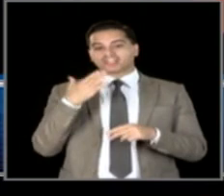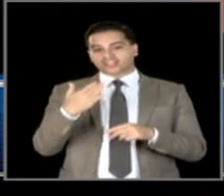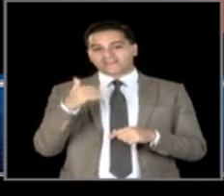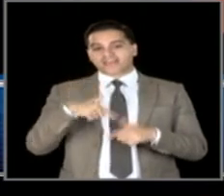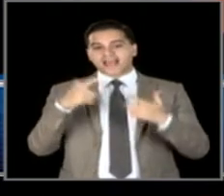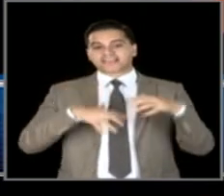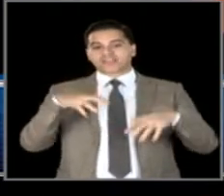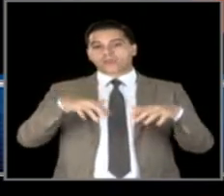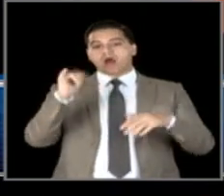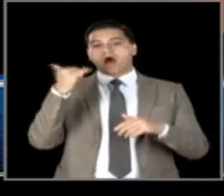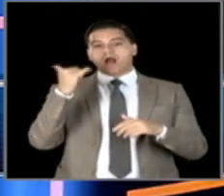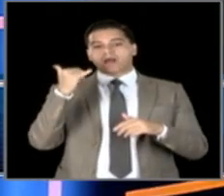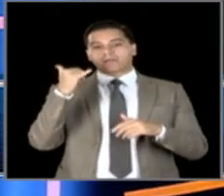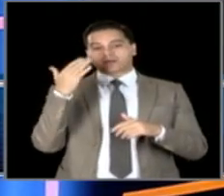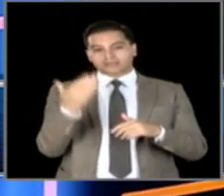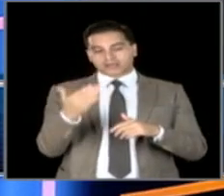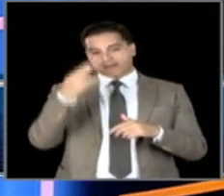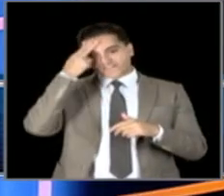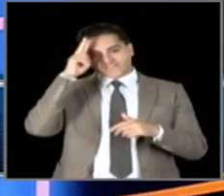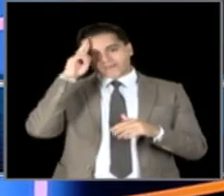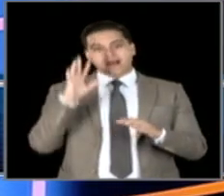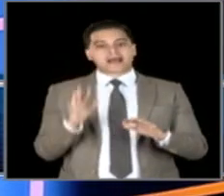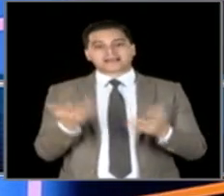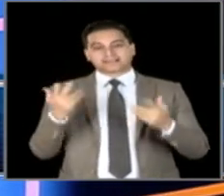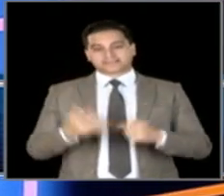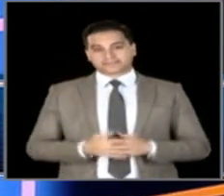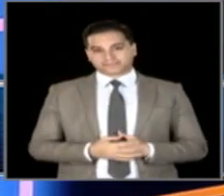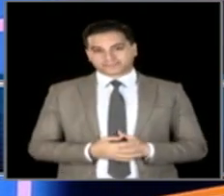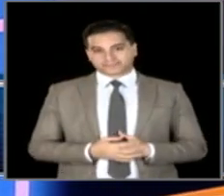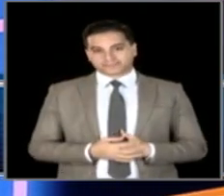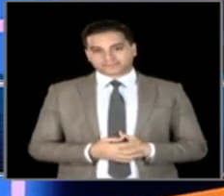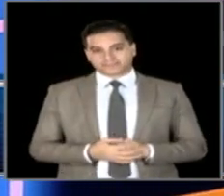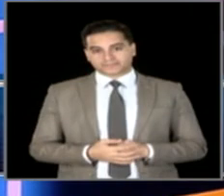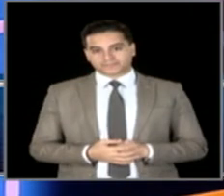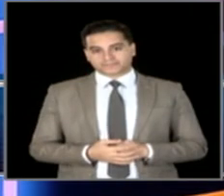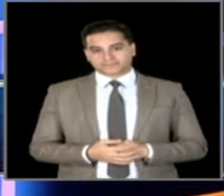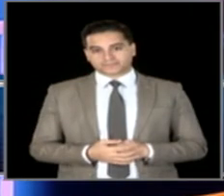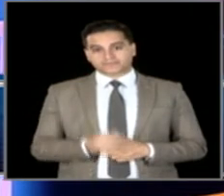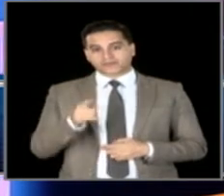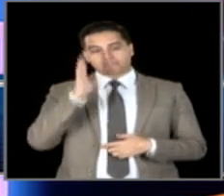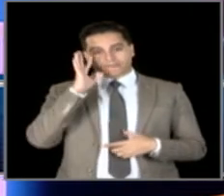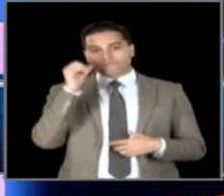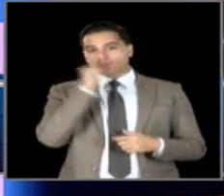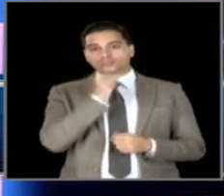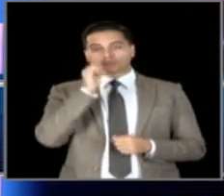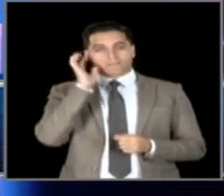باحدى الدول العربيه فما هي كانت